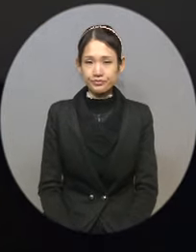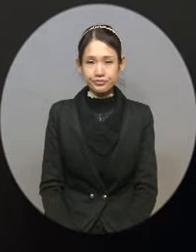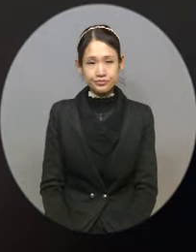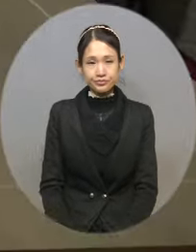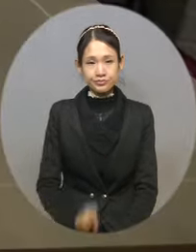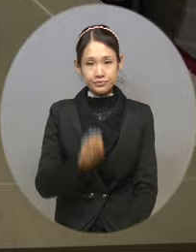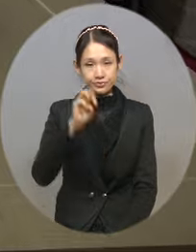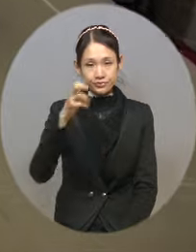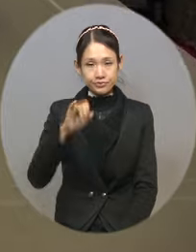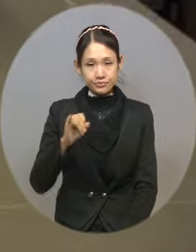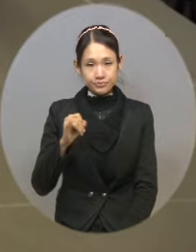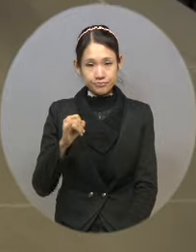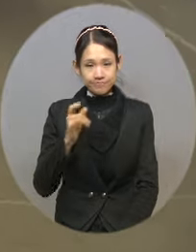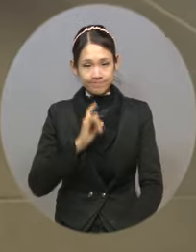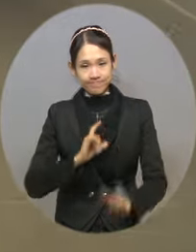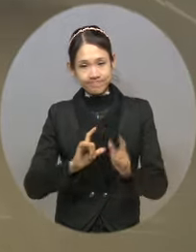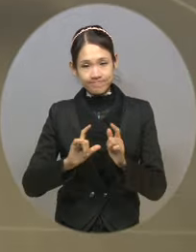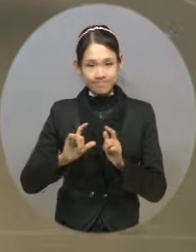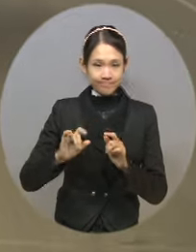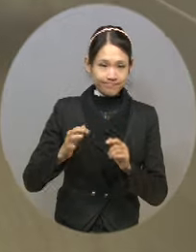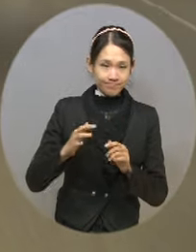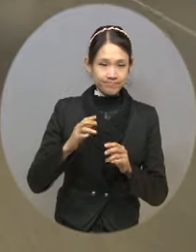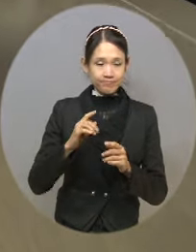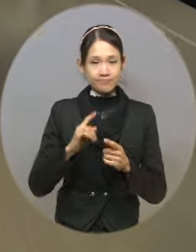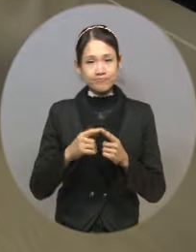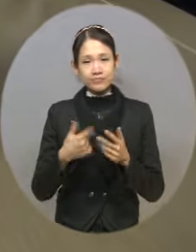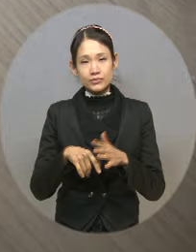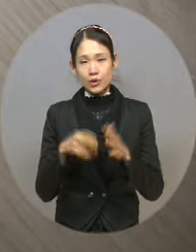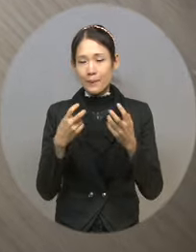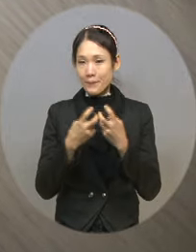프로페셔널해 보이기 위한 민재 씨만의 노하우입니다.